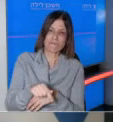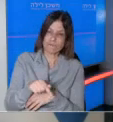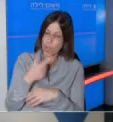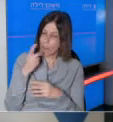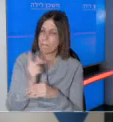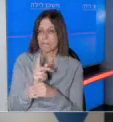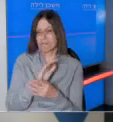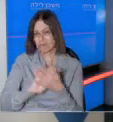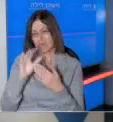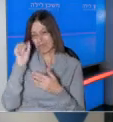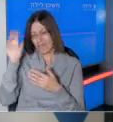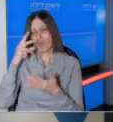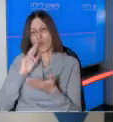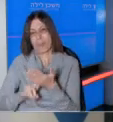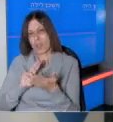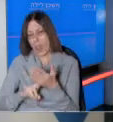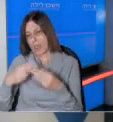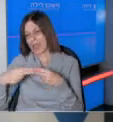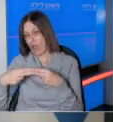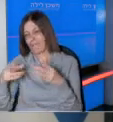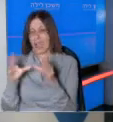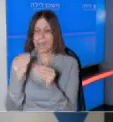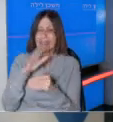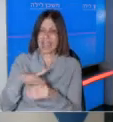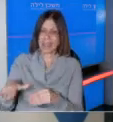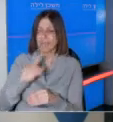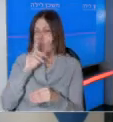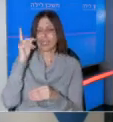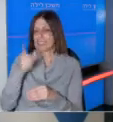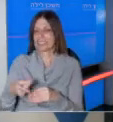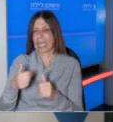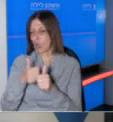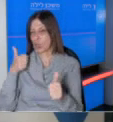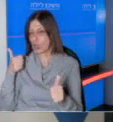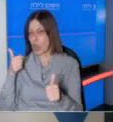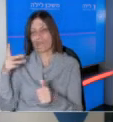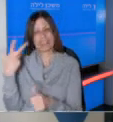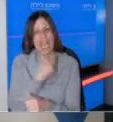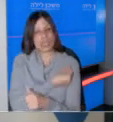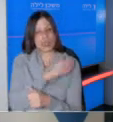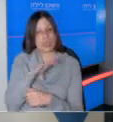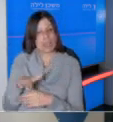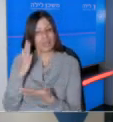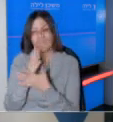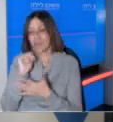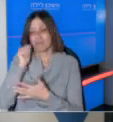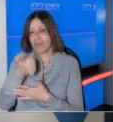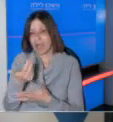פשוט תגיעו לקופת החולים הקרובה עם הילדים, לא צריך תור, ותחסנו את הילדים, כבר